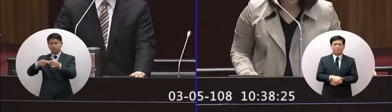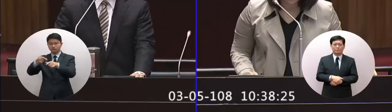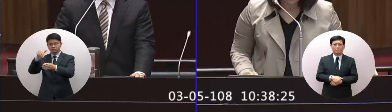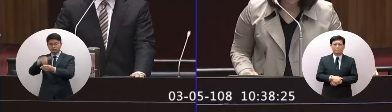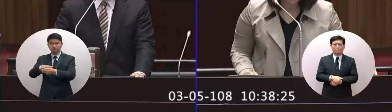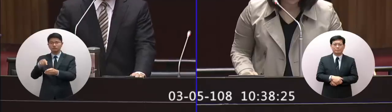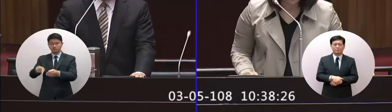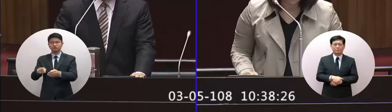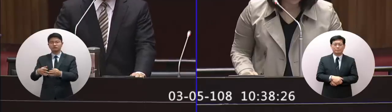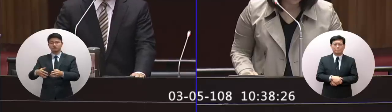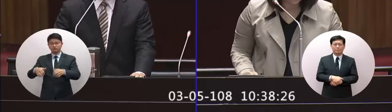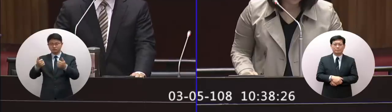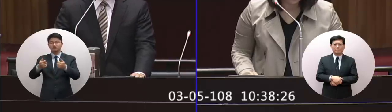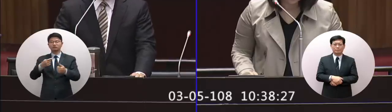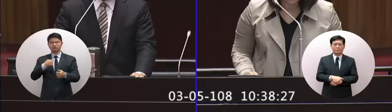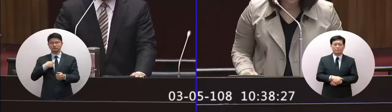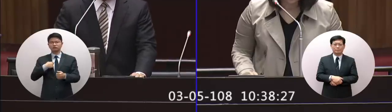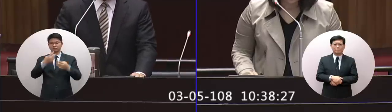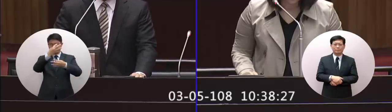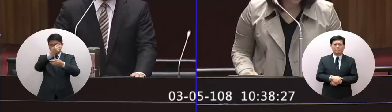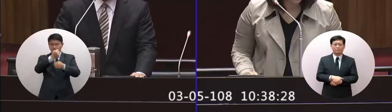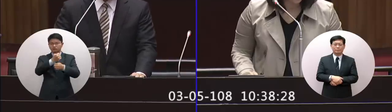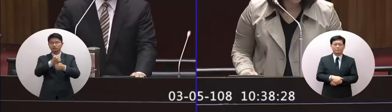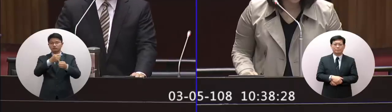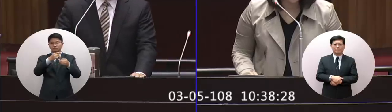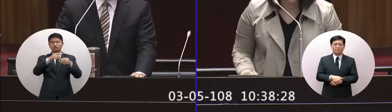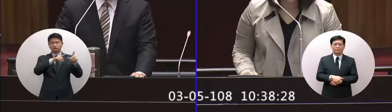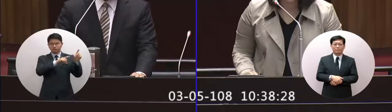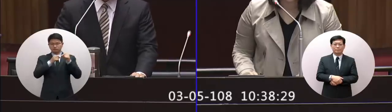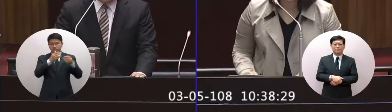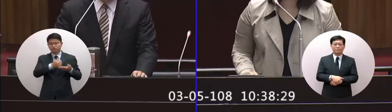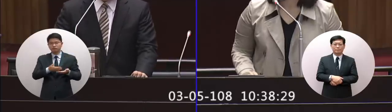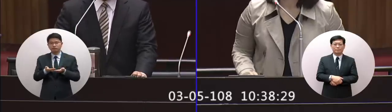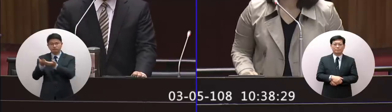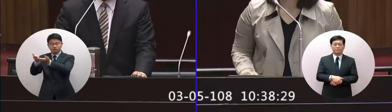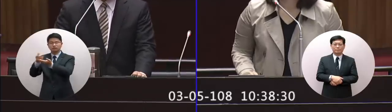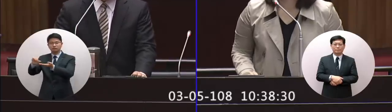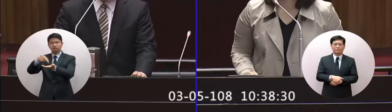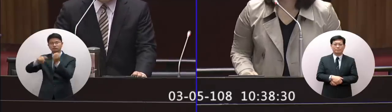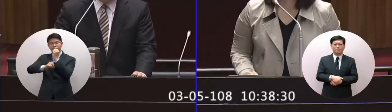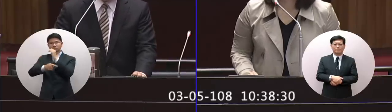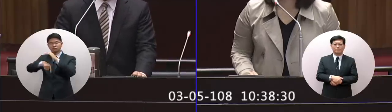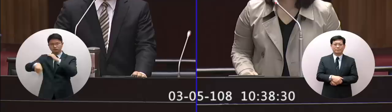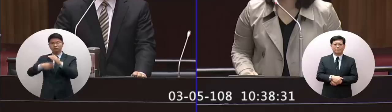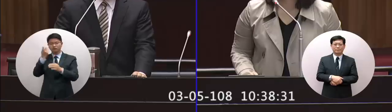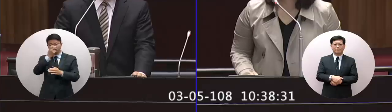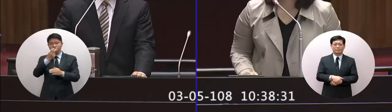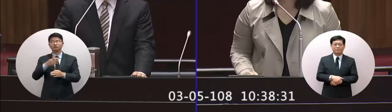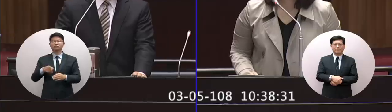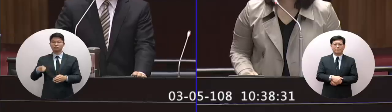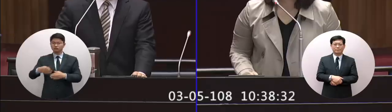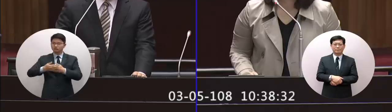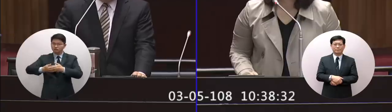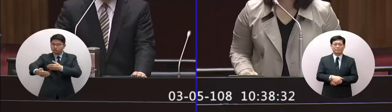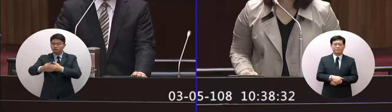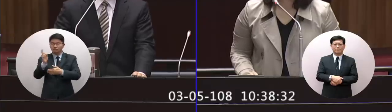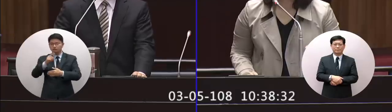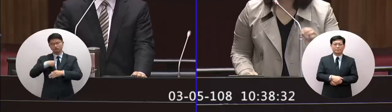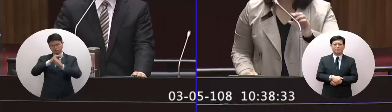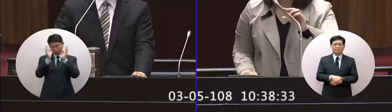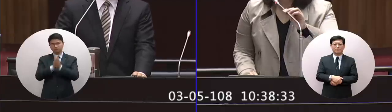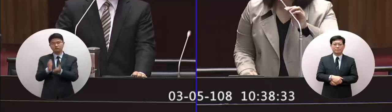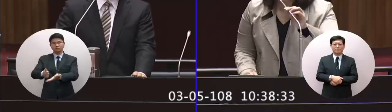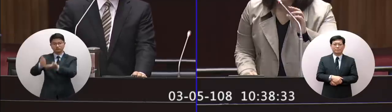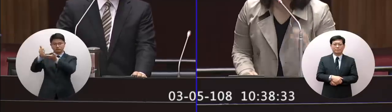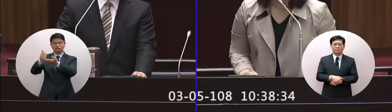果，我们如期送到大院，我们尊重大院的议事审议，如何运作我们都